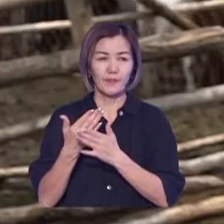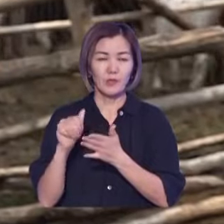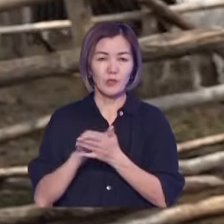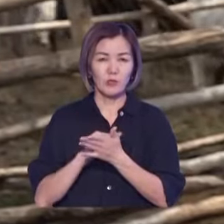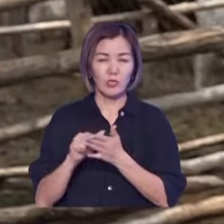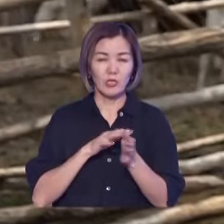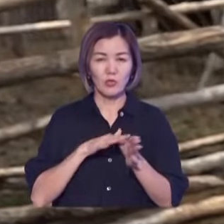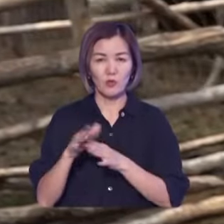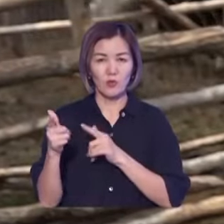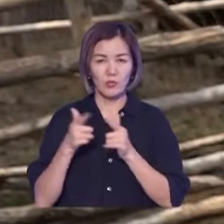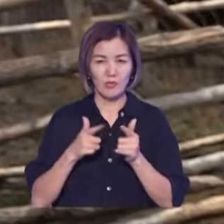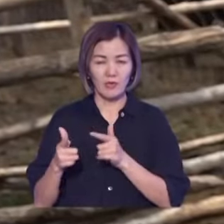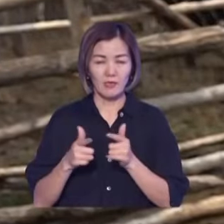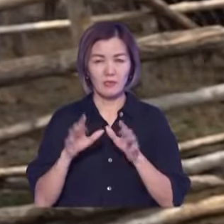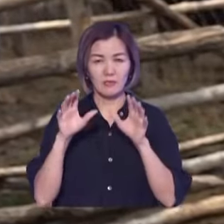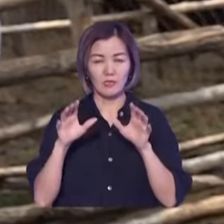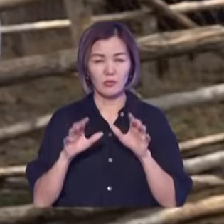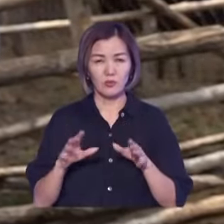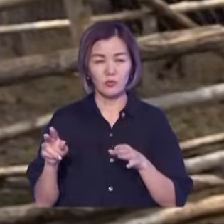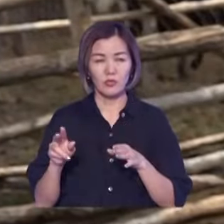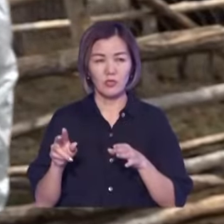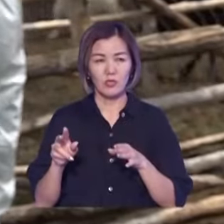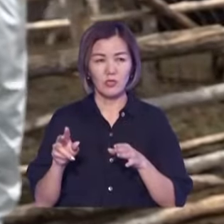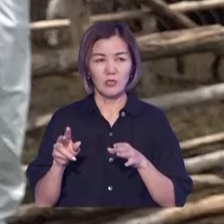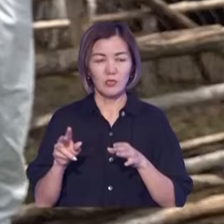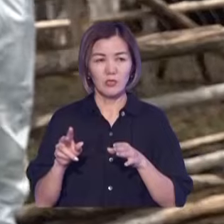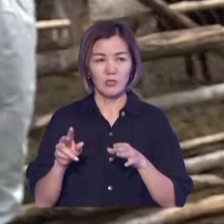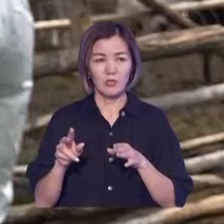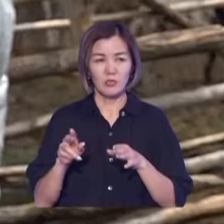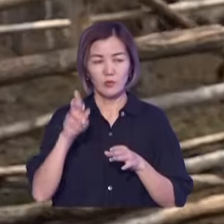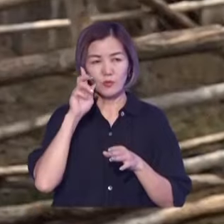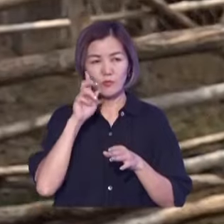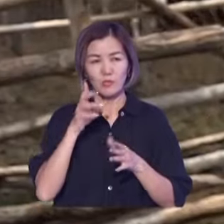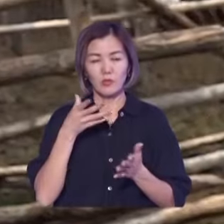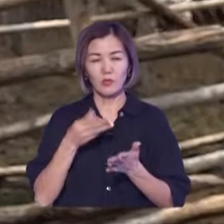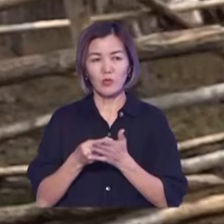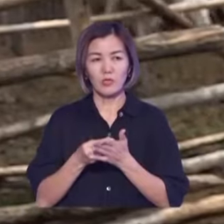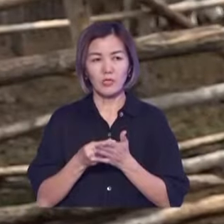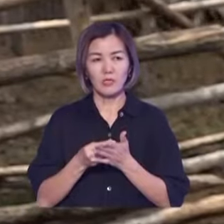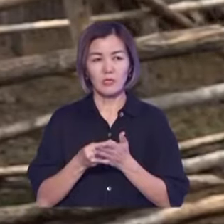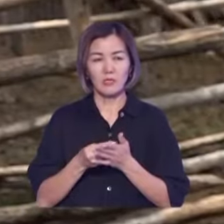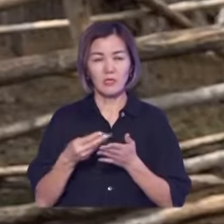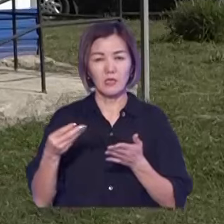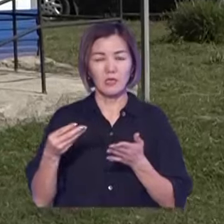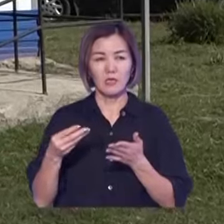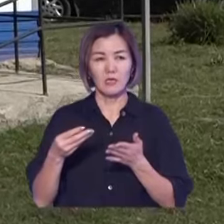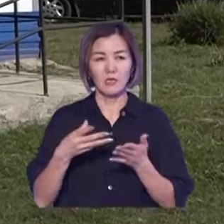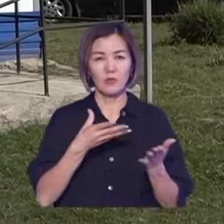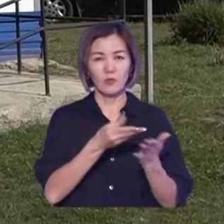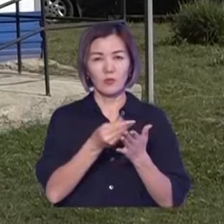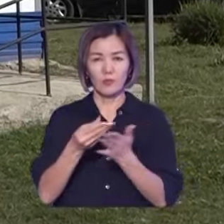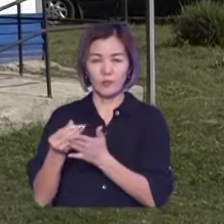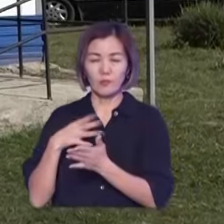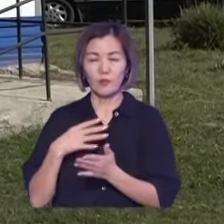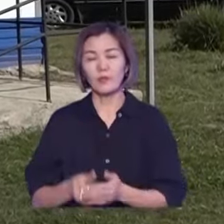құжаттары бәрі толығымен өткізіліп, заң жүзінде өткізіп еттік. Өкімет тарапынан төленетін конфискациялар төленіп жатыр.